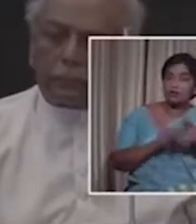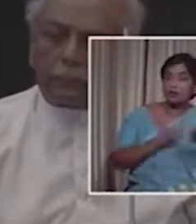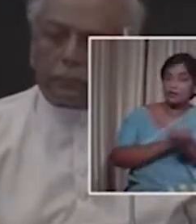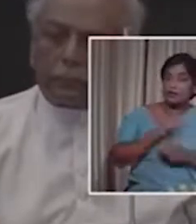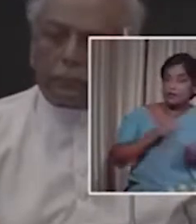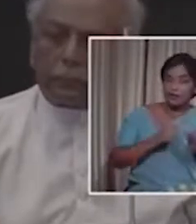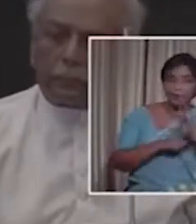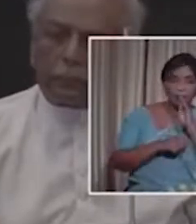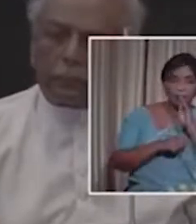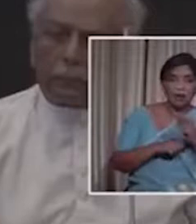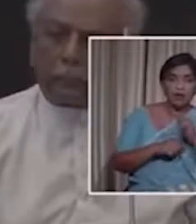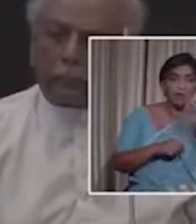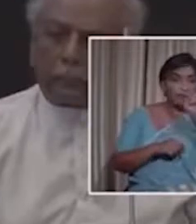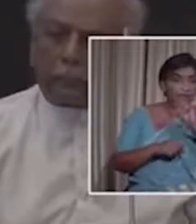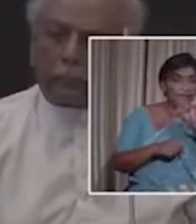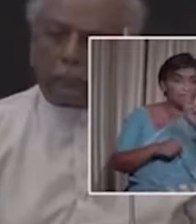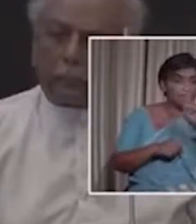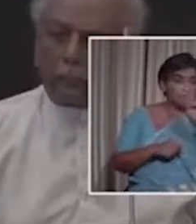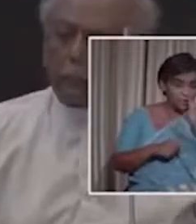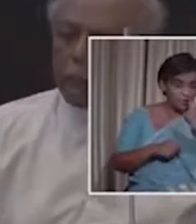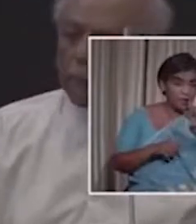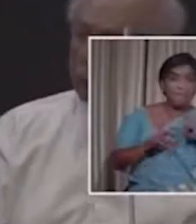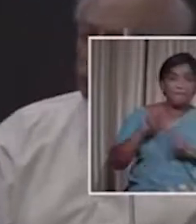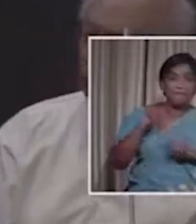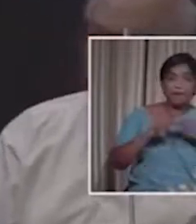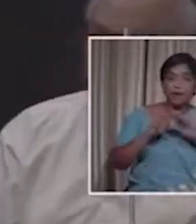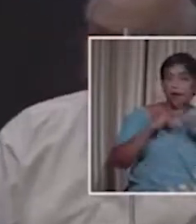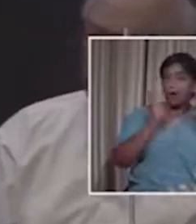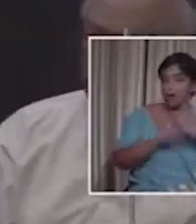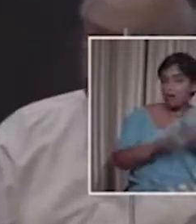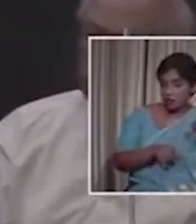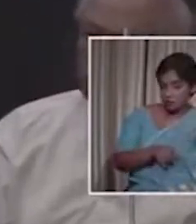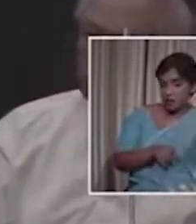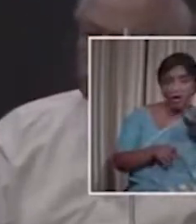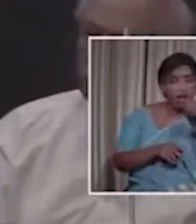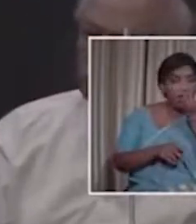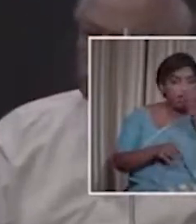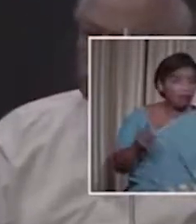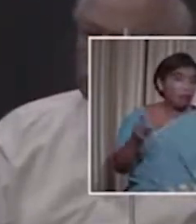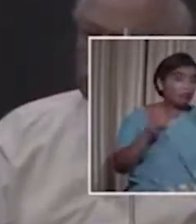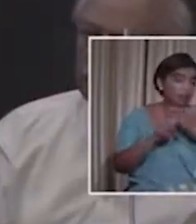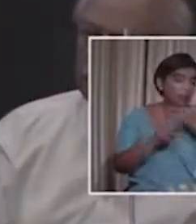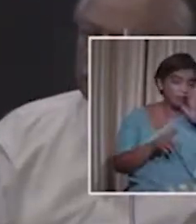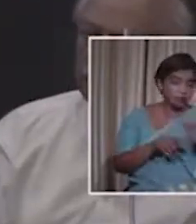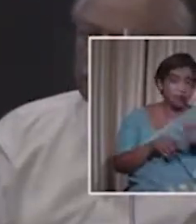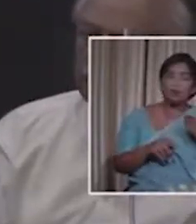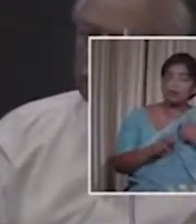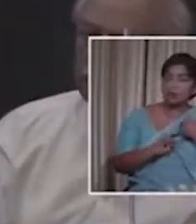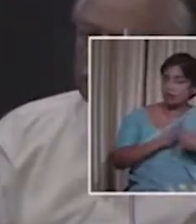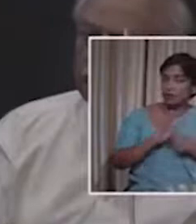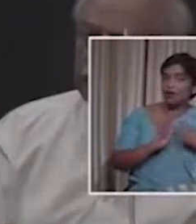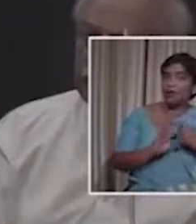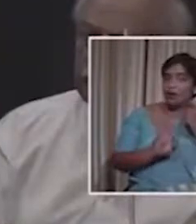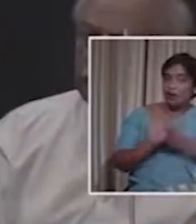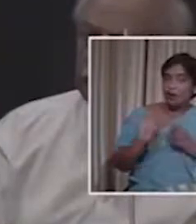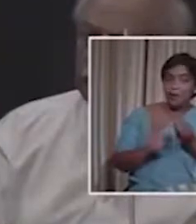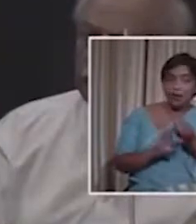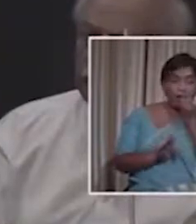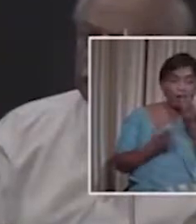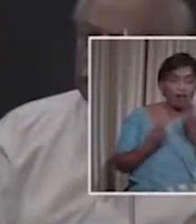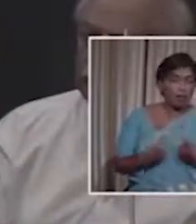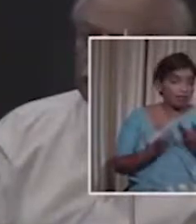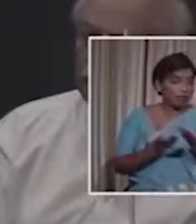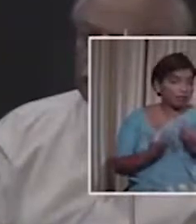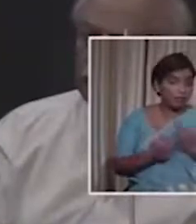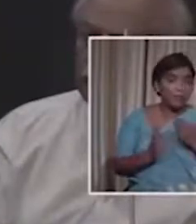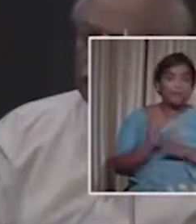வருடத்துக்கு 600 மில்லியன் அமெரிக்க டாலர்கள் செலவாகும். ஒரு பயிரின் ஆரம்பம் முதல் இறுதி வரை அவ்வப்போது உரமிட வேண்டியிருப்பதால் இந்த உரத்தை